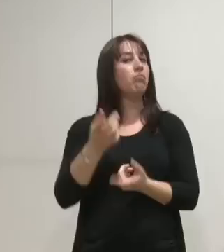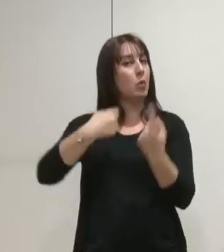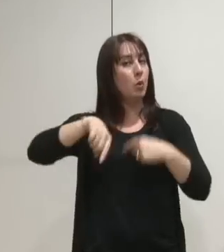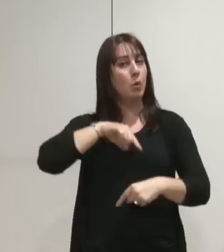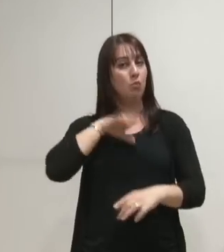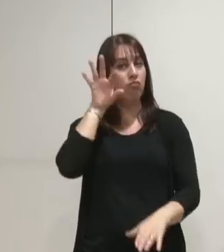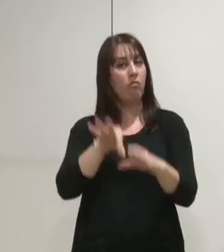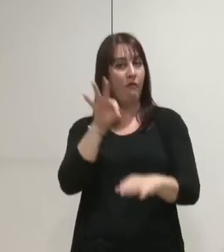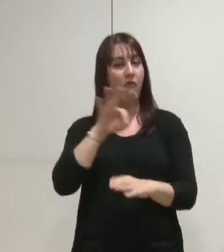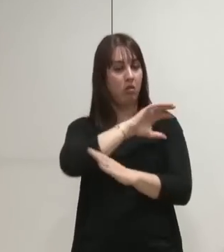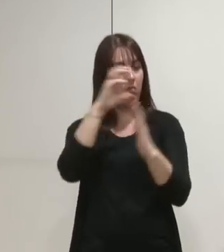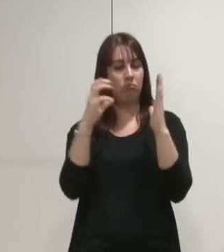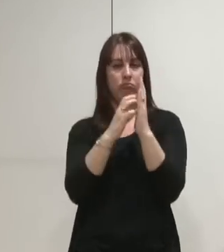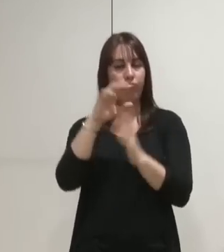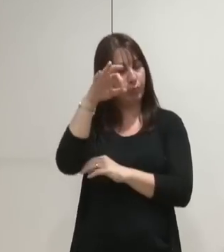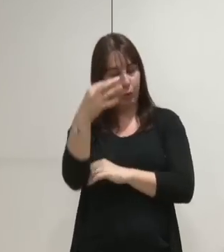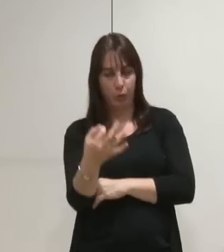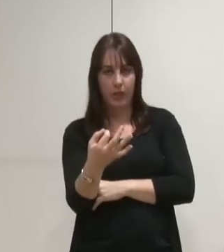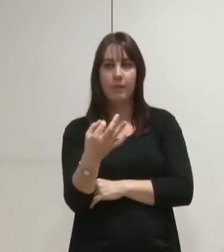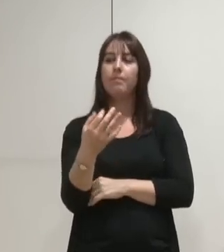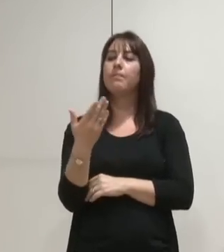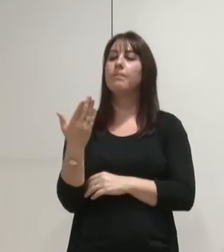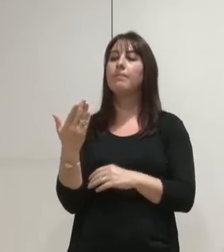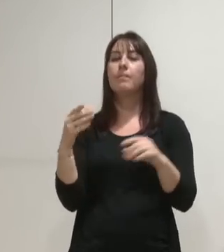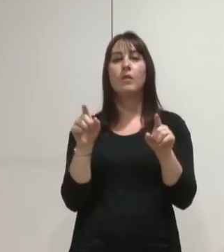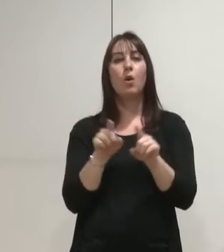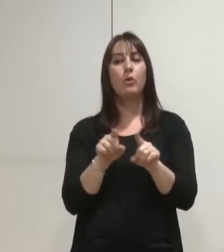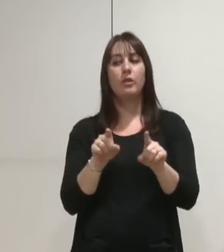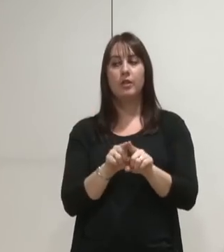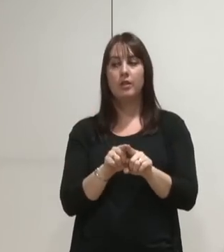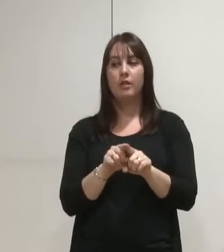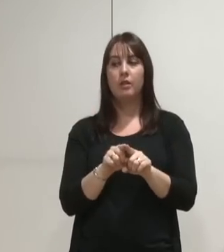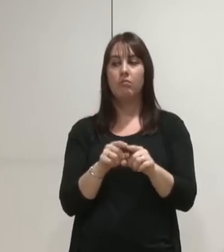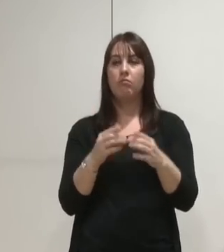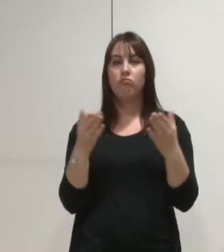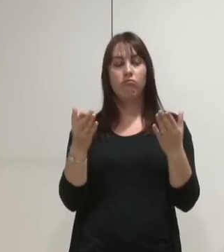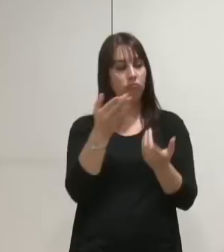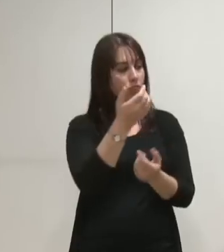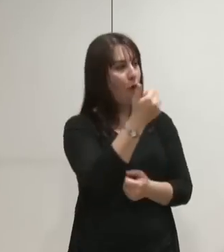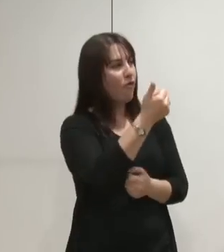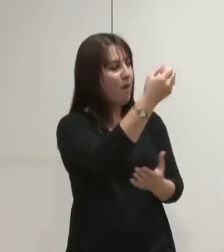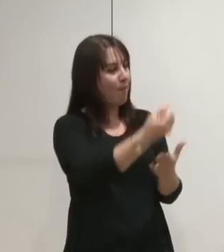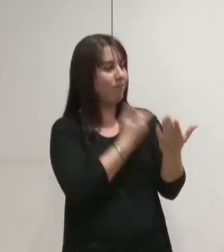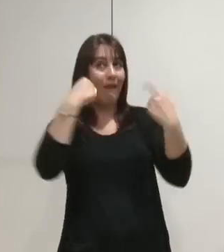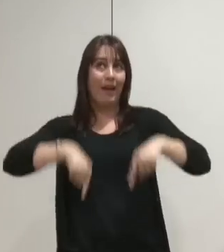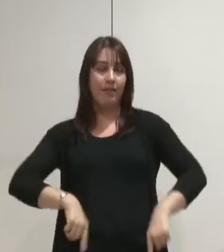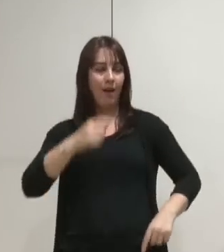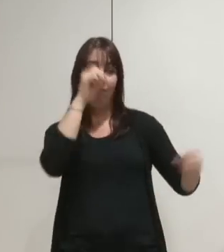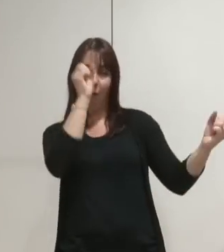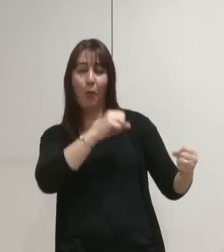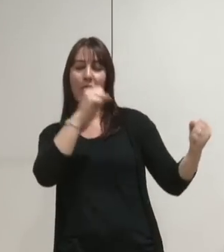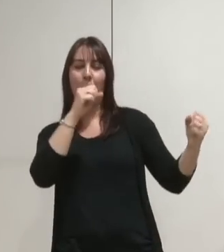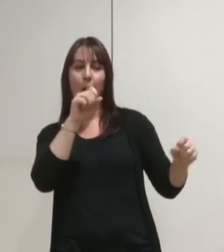ces délibérations en partageant une partie de votre remarque sur l'état mais en